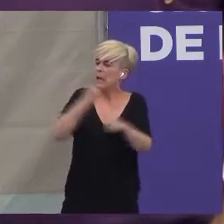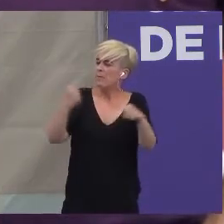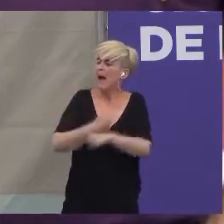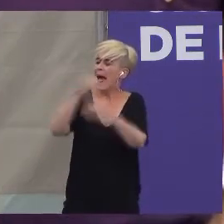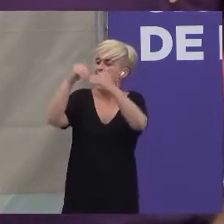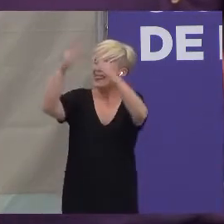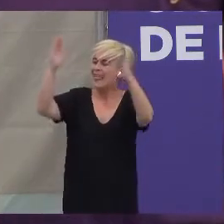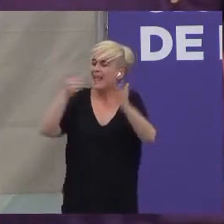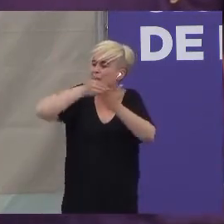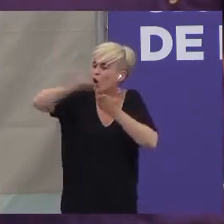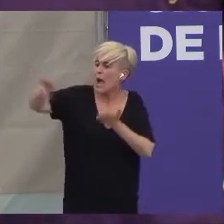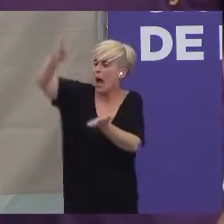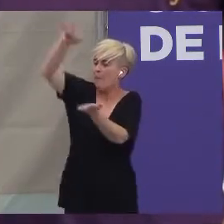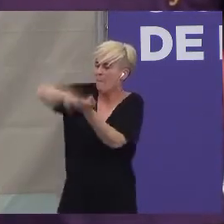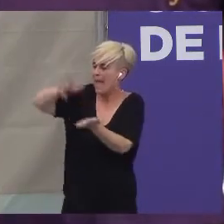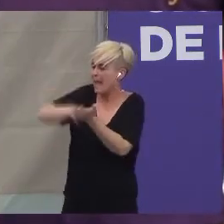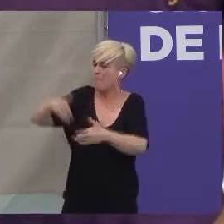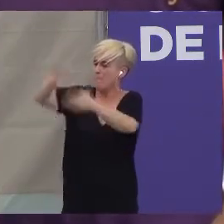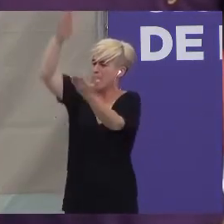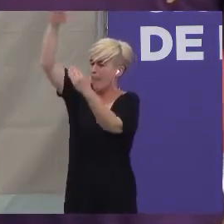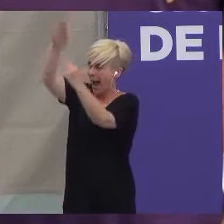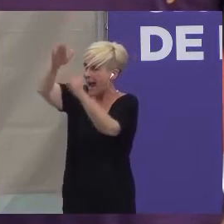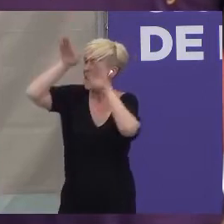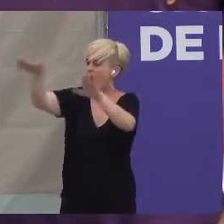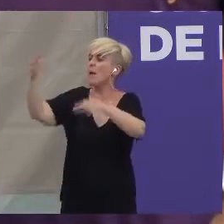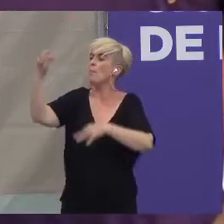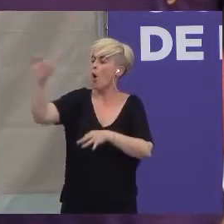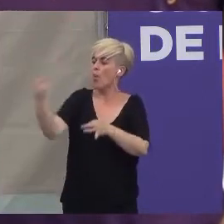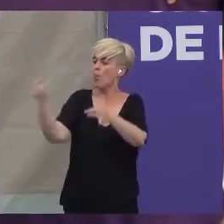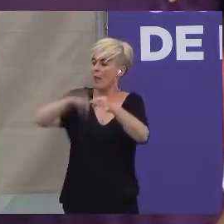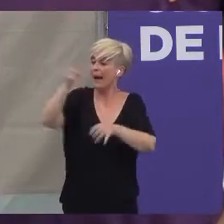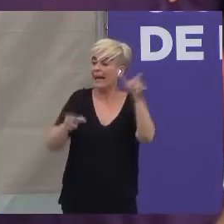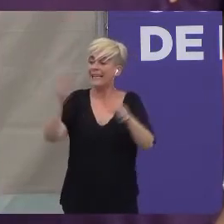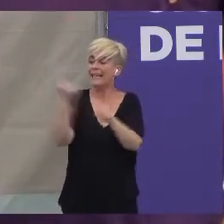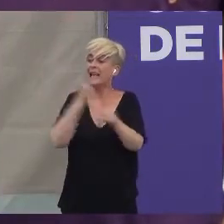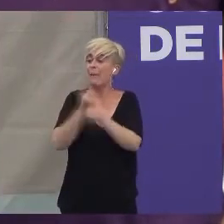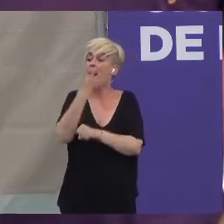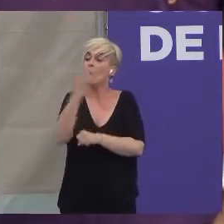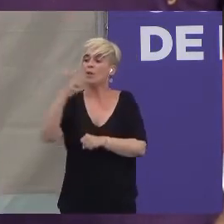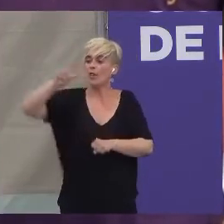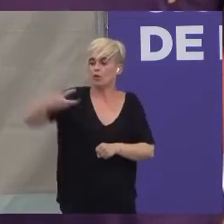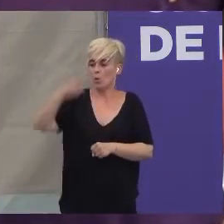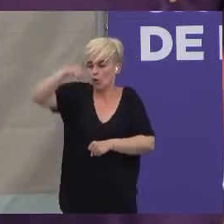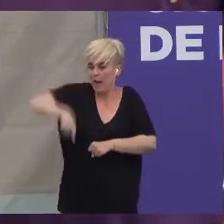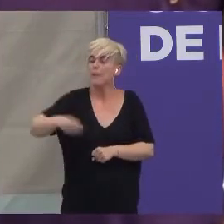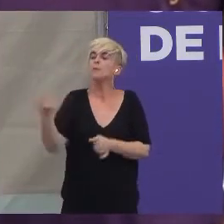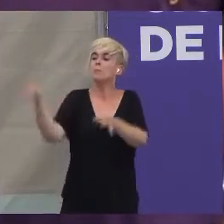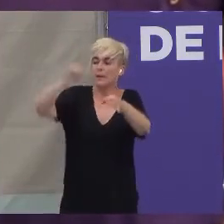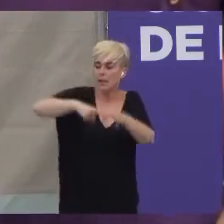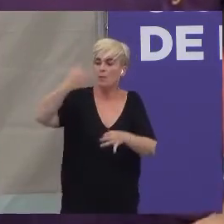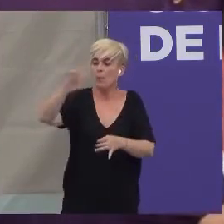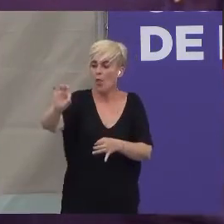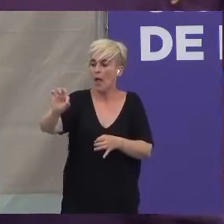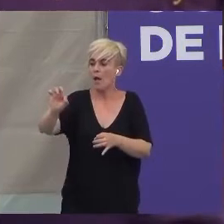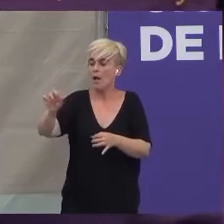Podem. Gent que treballa 12 hores al dia per a guanyar 400 euros i que són Podem. I les militants i